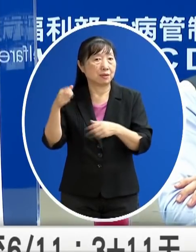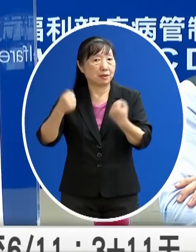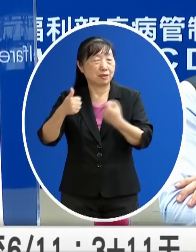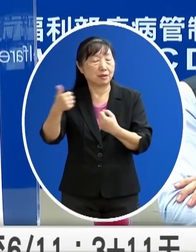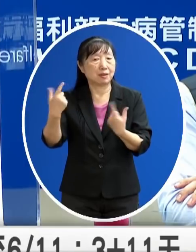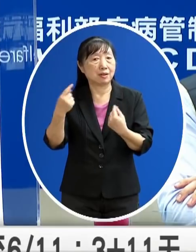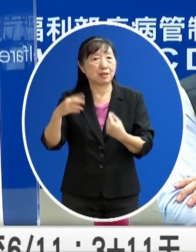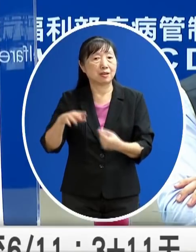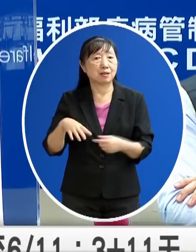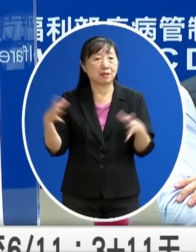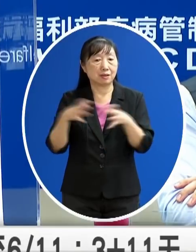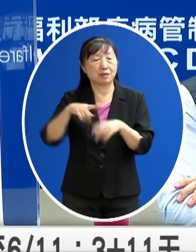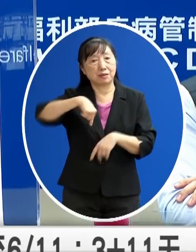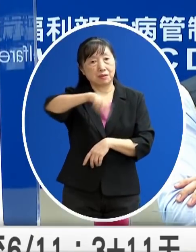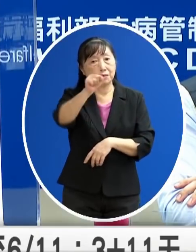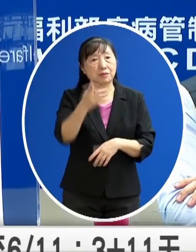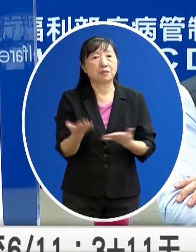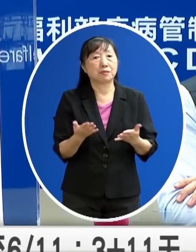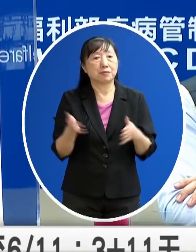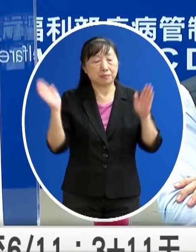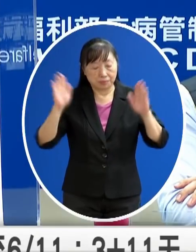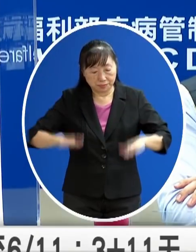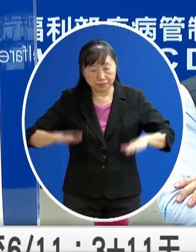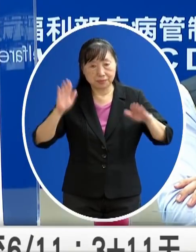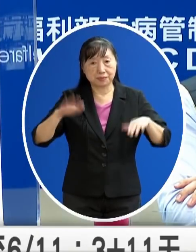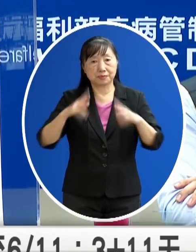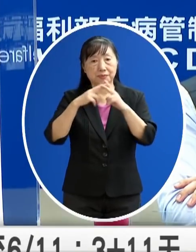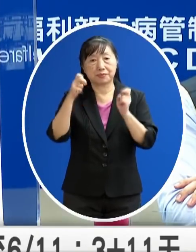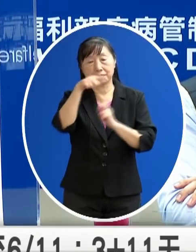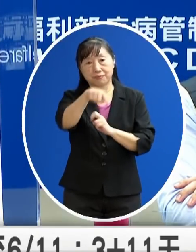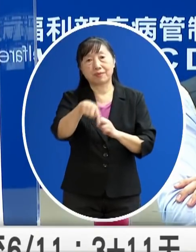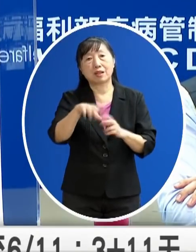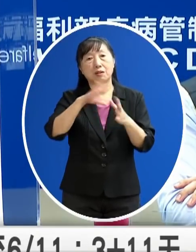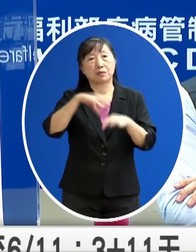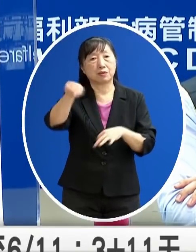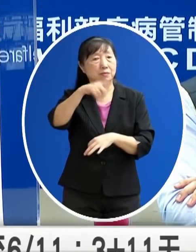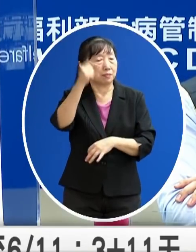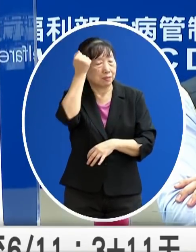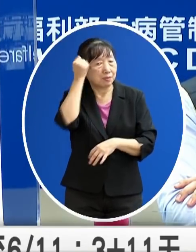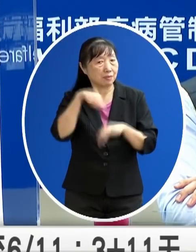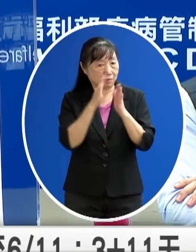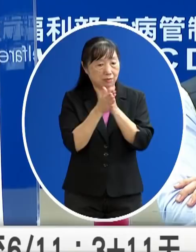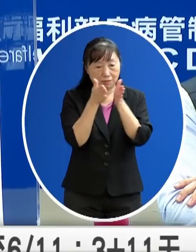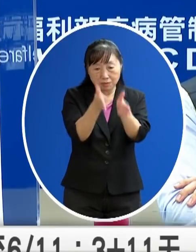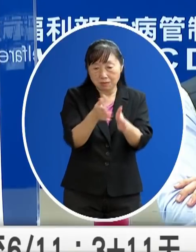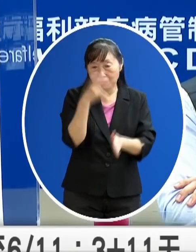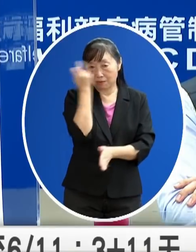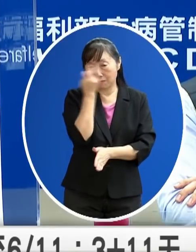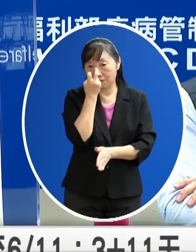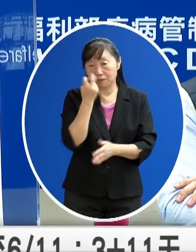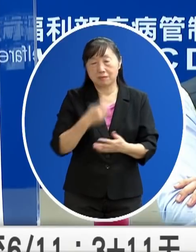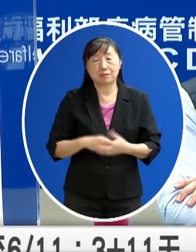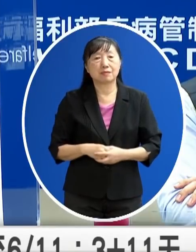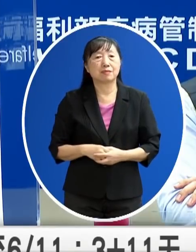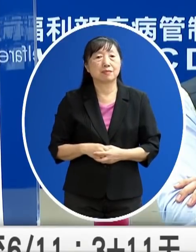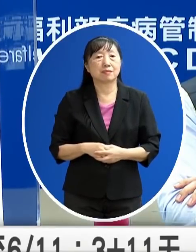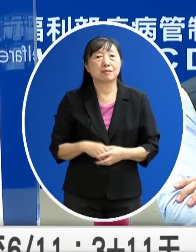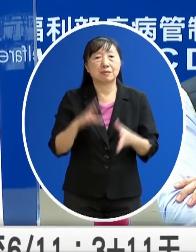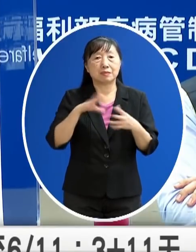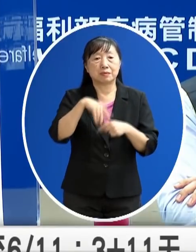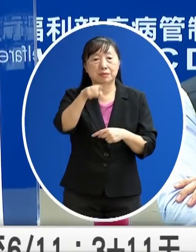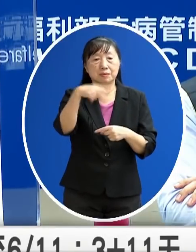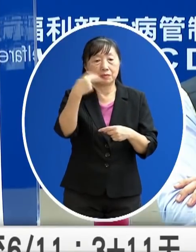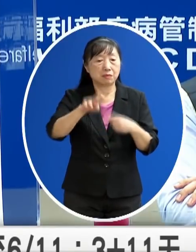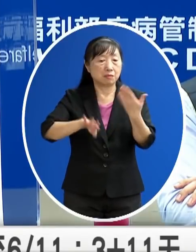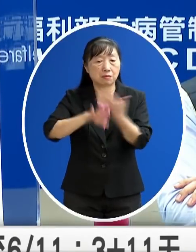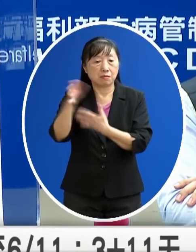新。那周围的相关的人员，我们都有做过相关的检测跟调查，啊，并没有向外去哈，就染疫